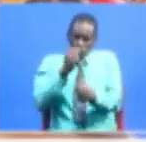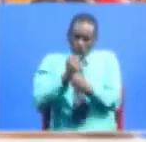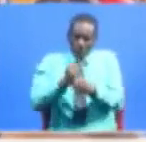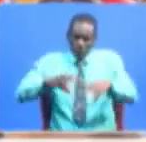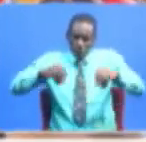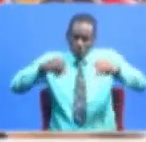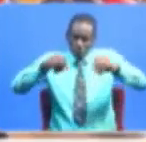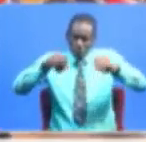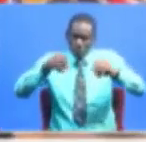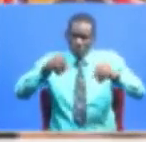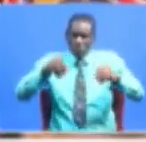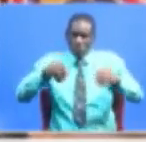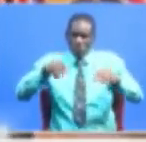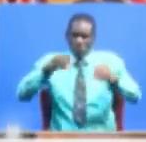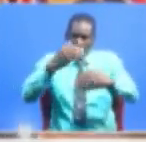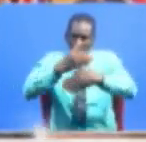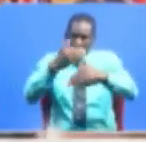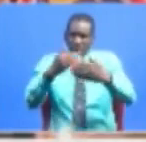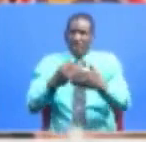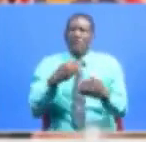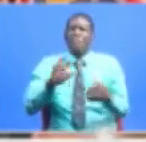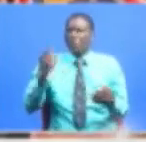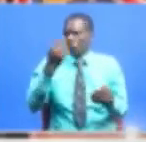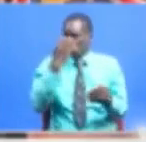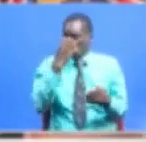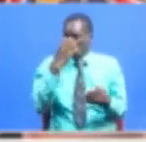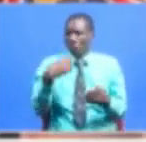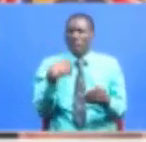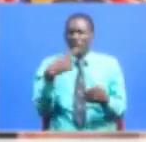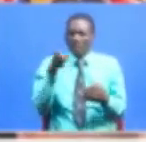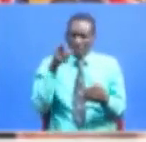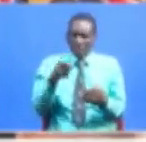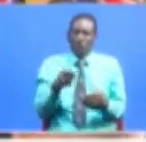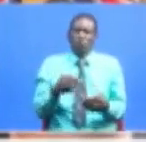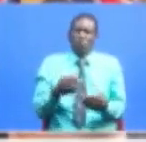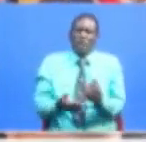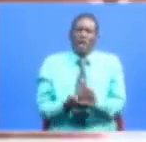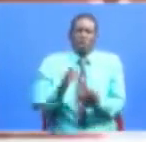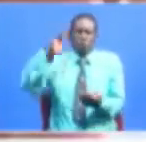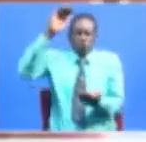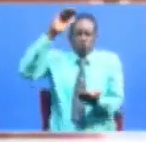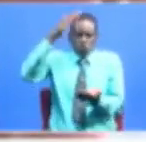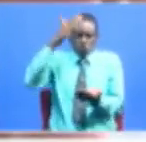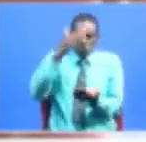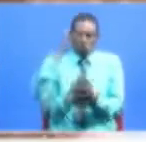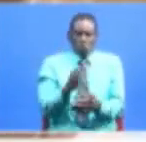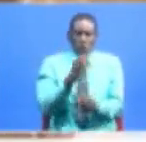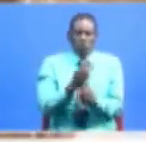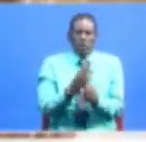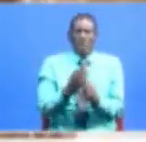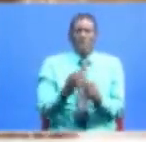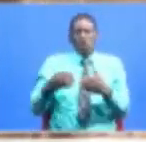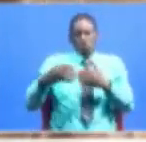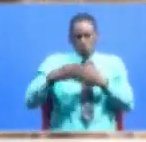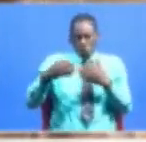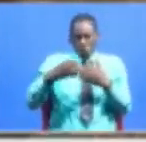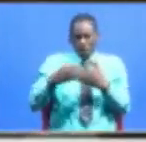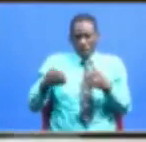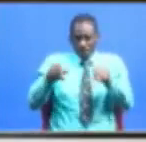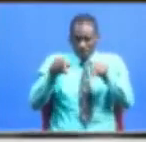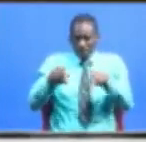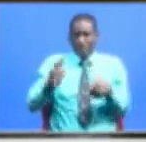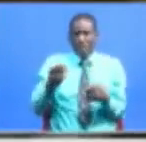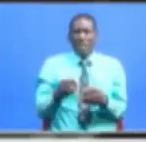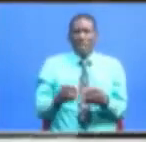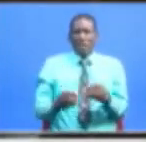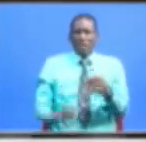Ruto amesema hatua hiyo itasaidia kupunguza matumizi ya pesa za kigeni kando na kustawisha uchumi wa taifa. Mwenyekiti wa kampuni ya Devki na